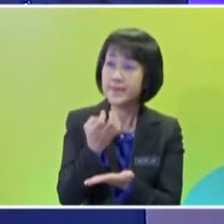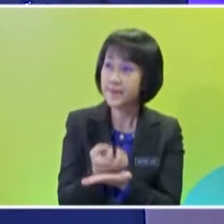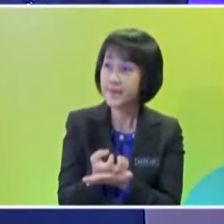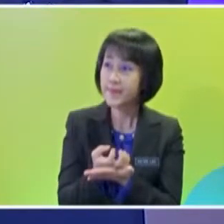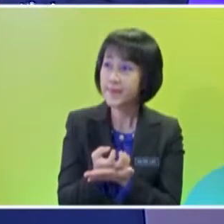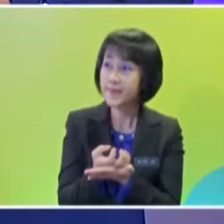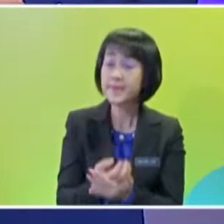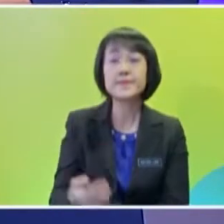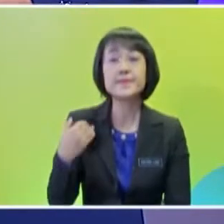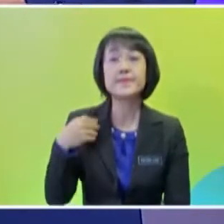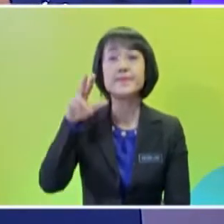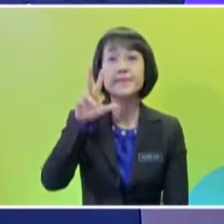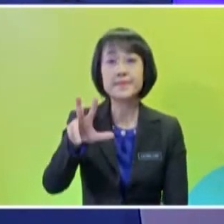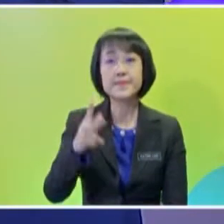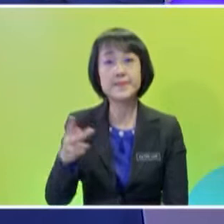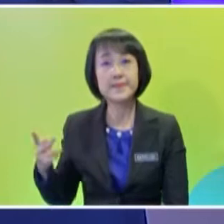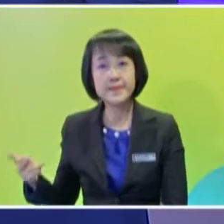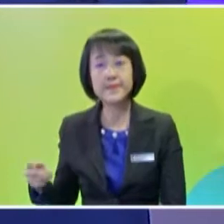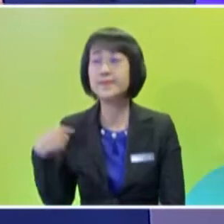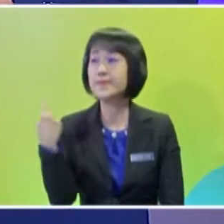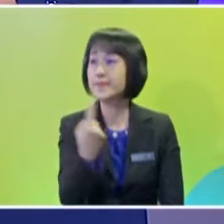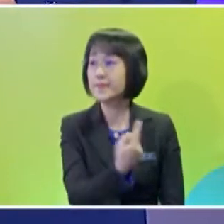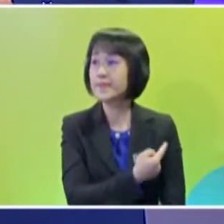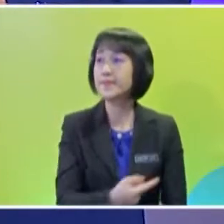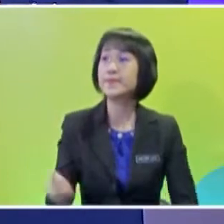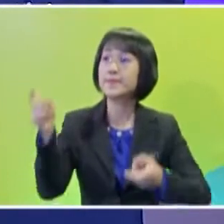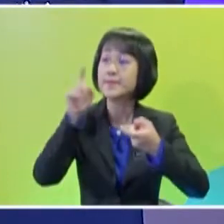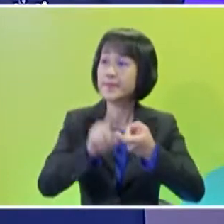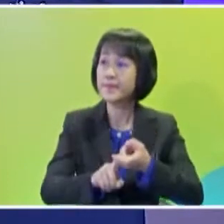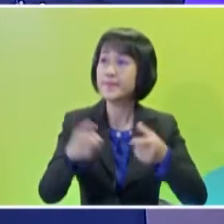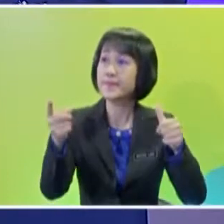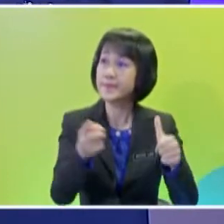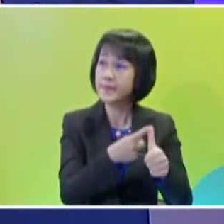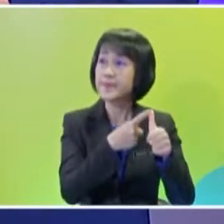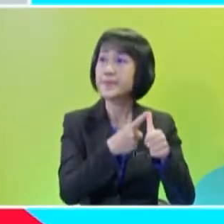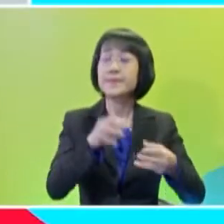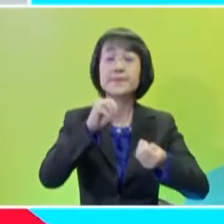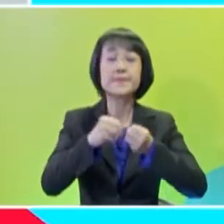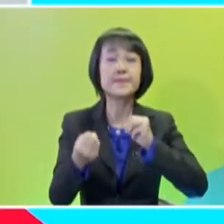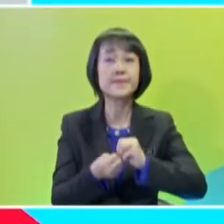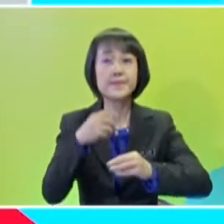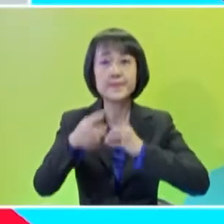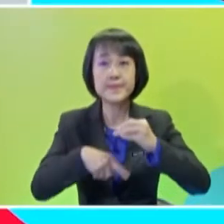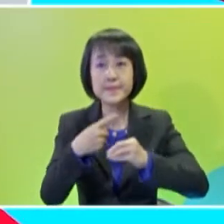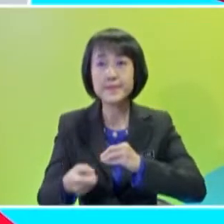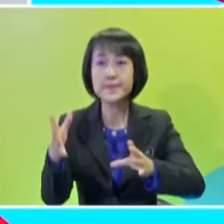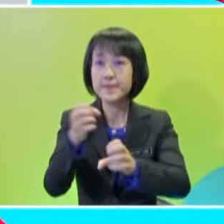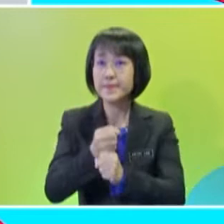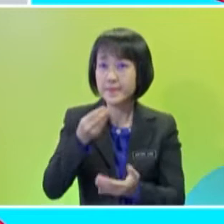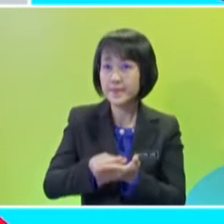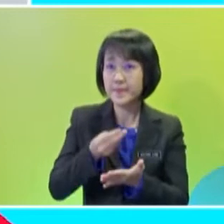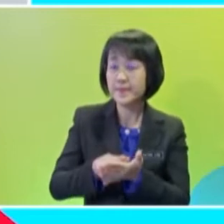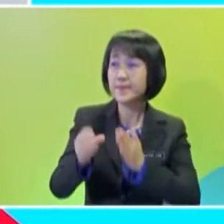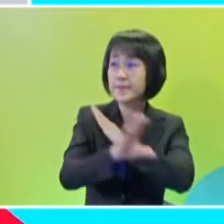Ada tiga perkara yang dapat kita kan Yang pertama adalah krisis berkaitan dengan pendapatan negara